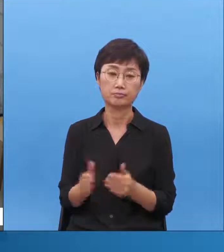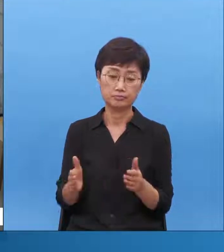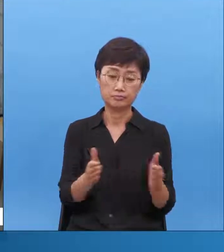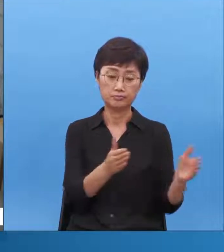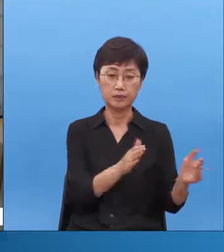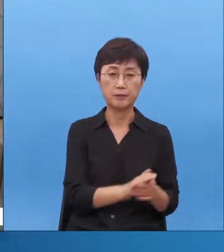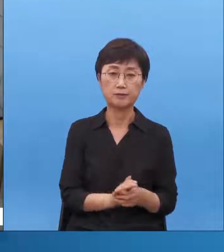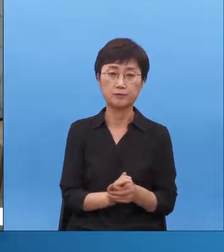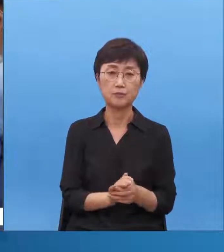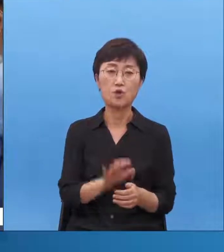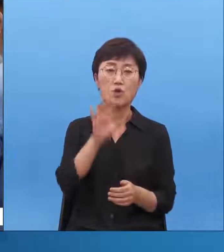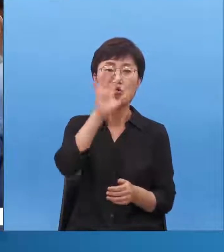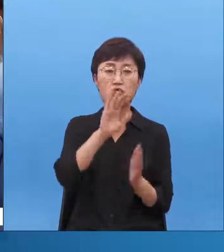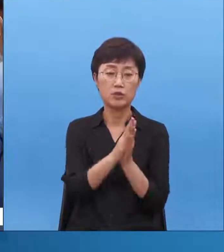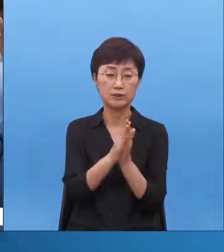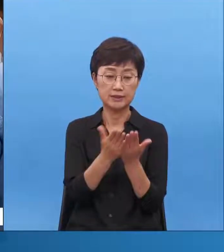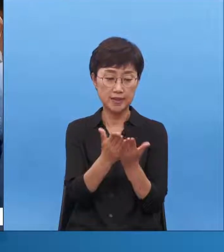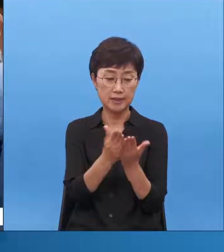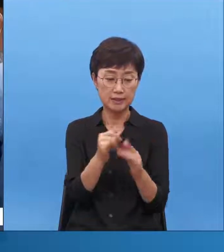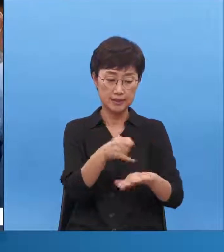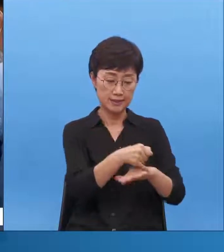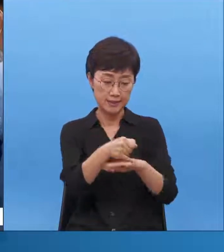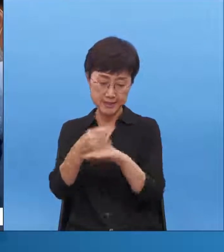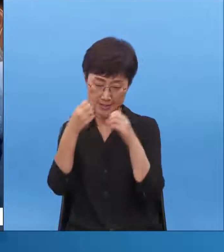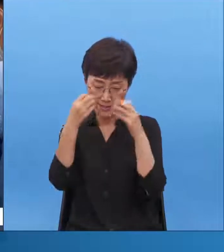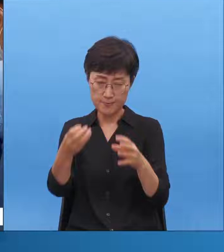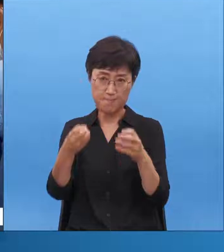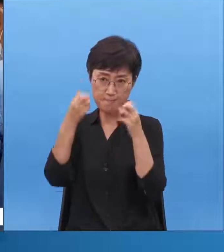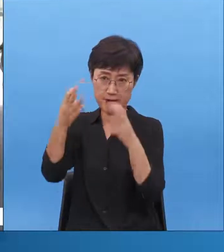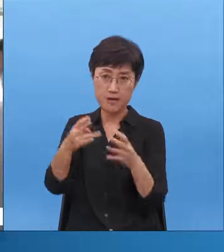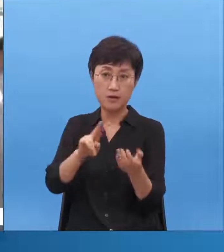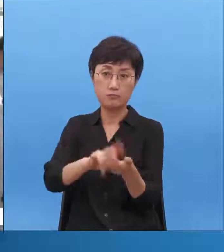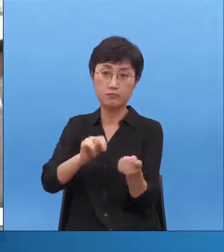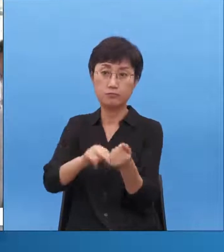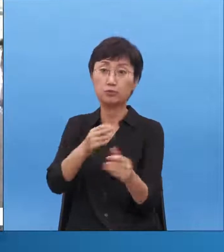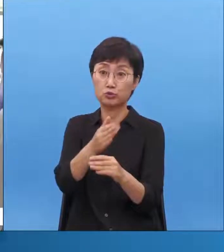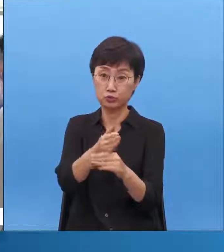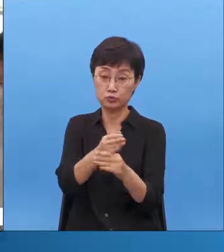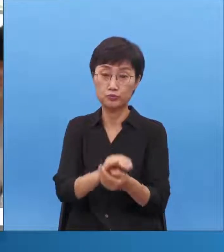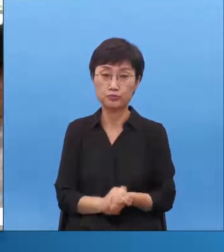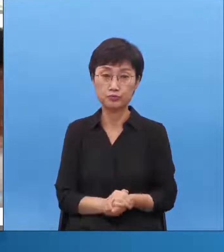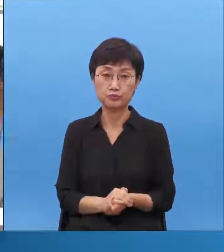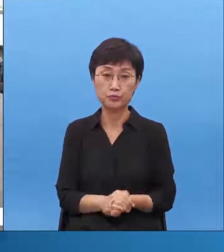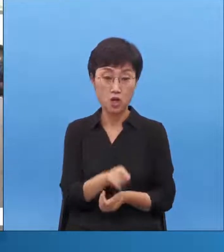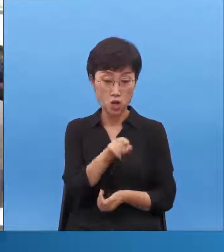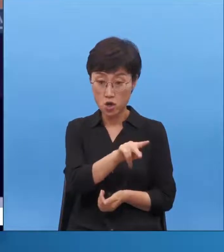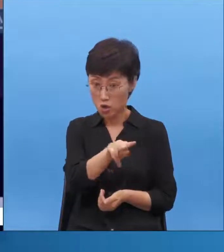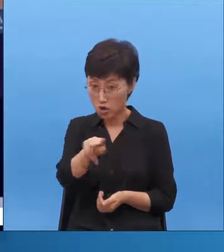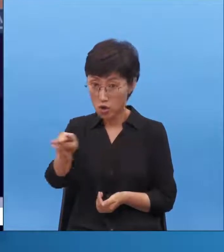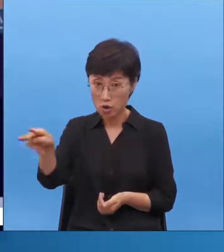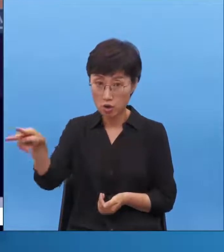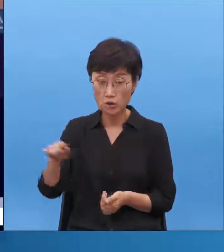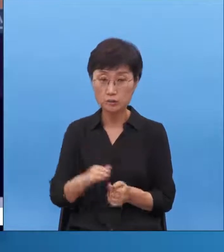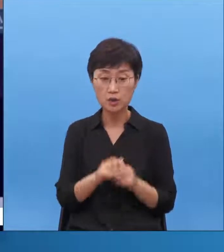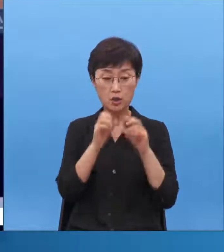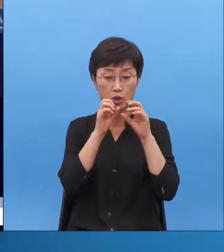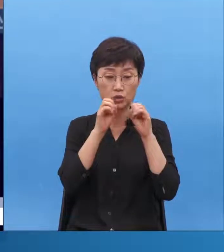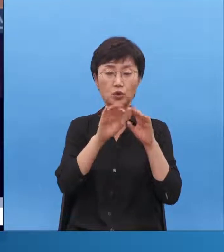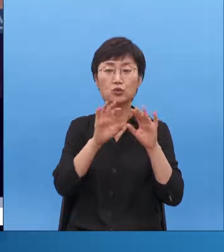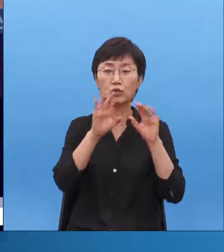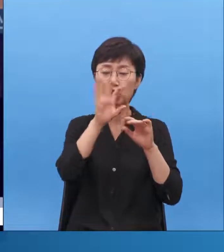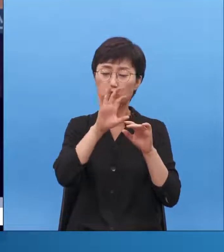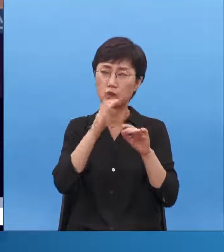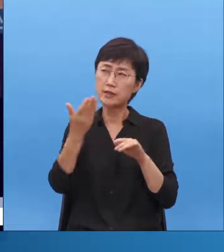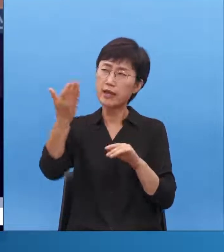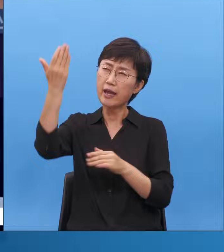새롭게 디자인된 개정판 훈련 교재가 판매되고 있습니다. 이번에 판매되는 훈련 교재는 전도운동 초기